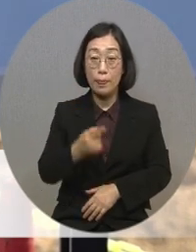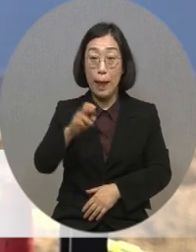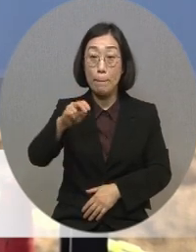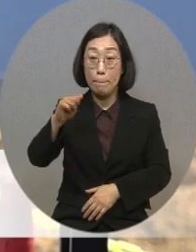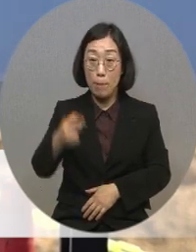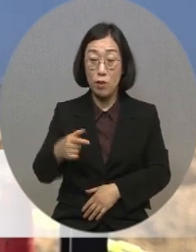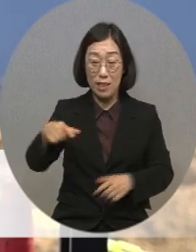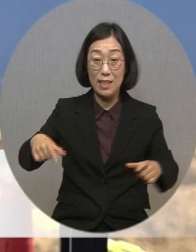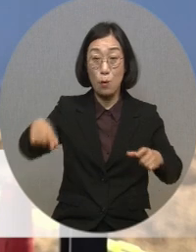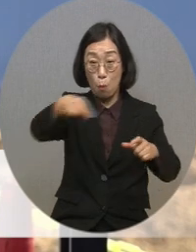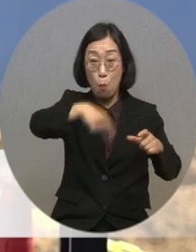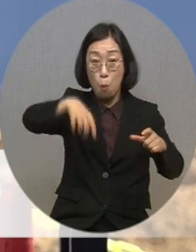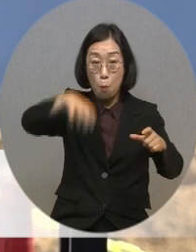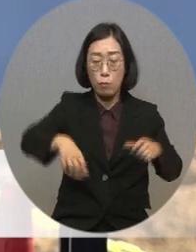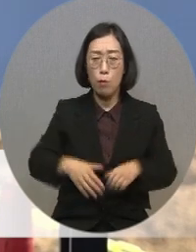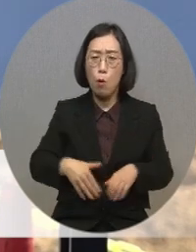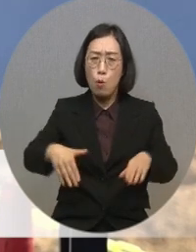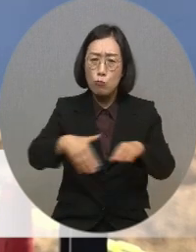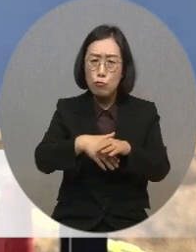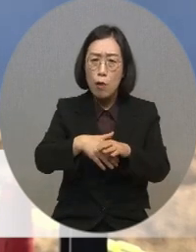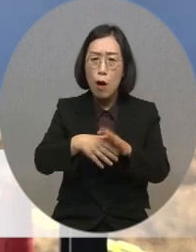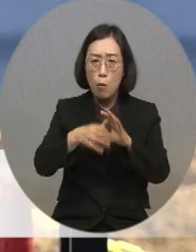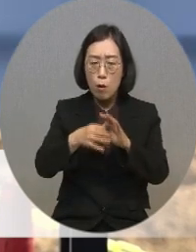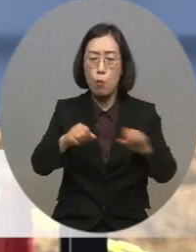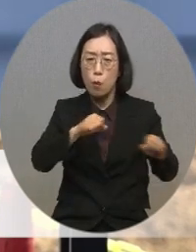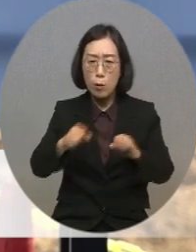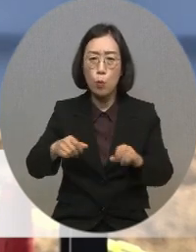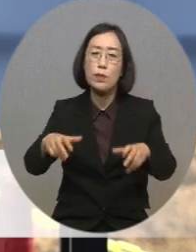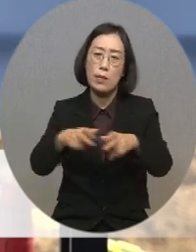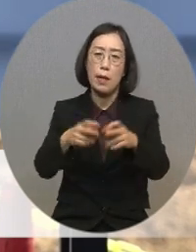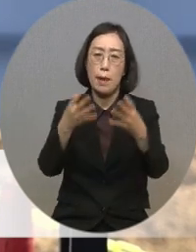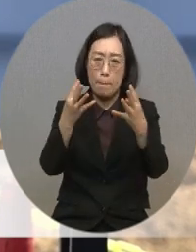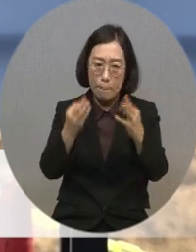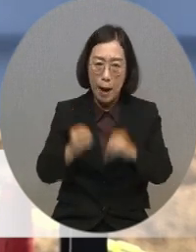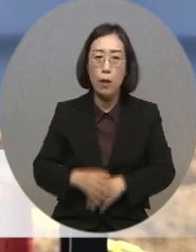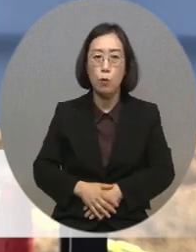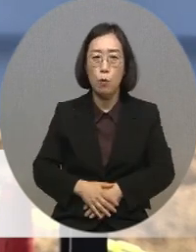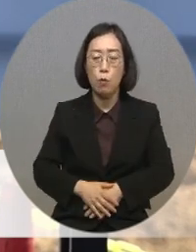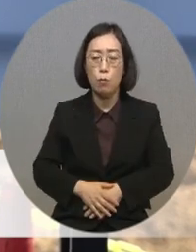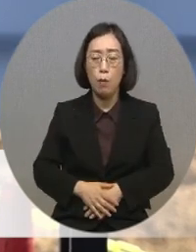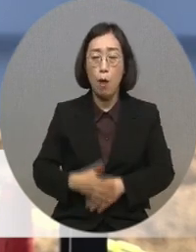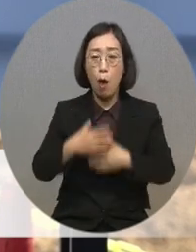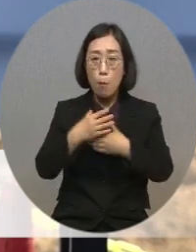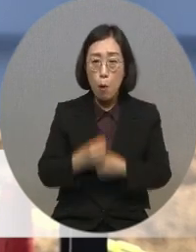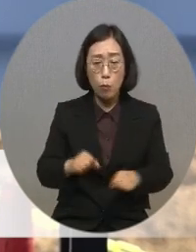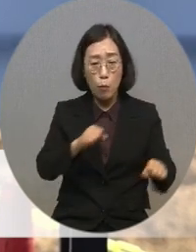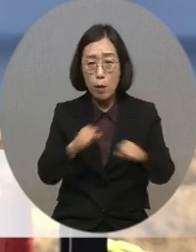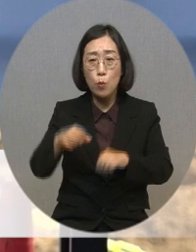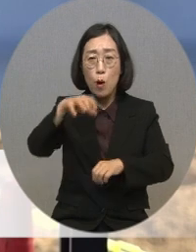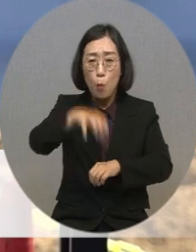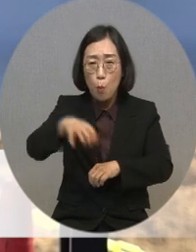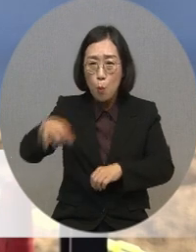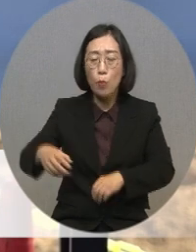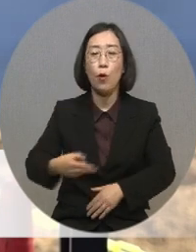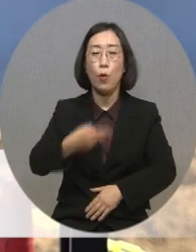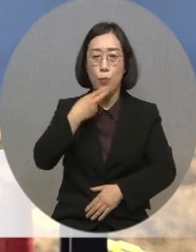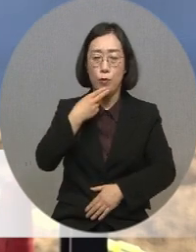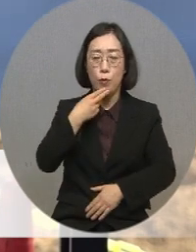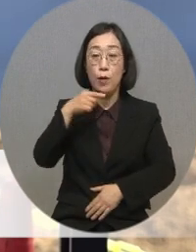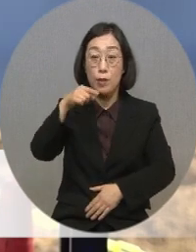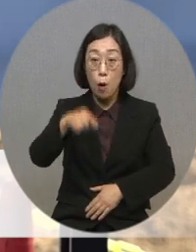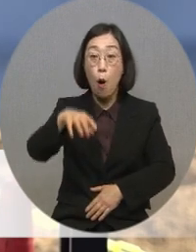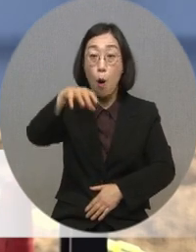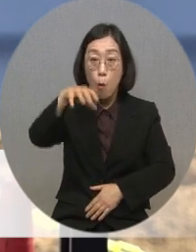쪽이 문화 장애인분들이 되게 많으세요. 예전처럼 편안하고 그런 공간이 없어요. 그래서 그런